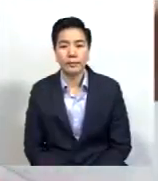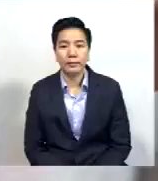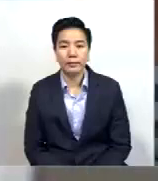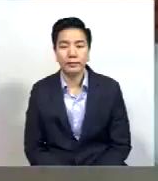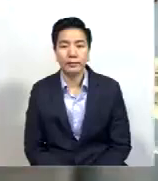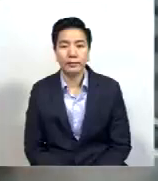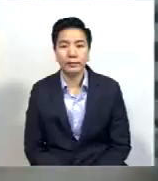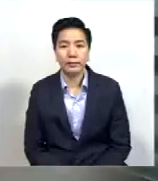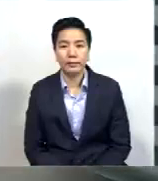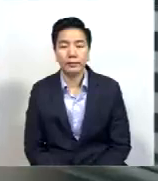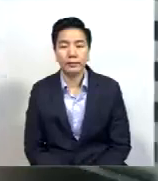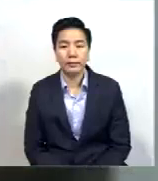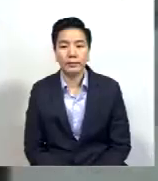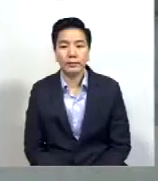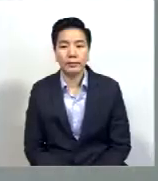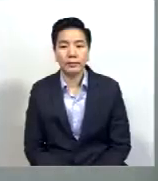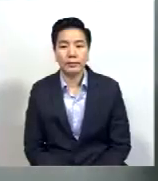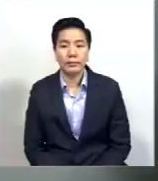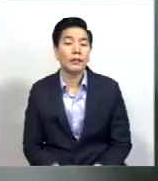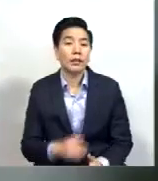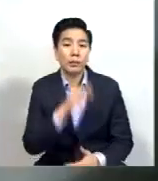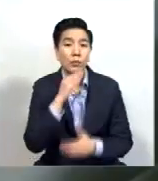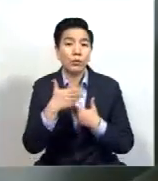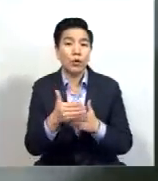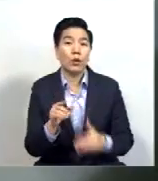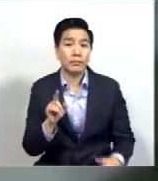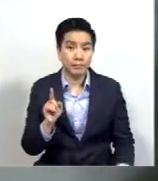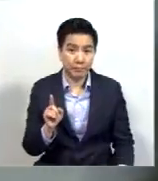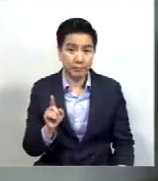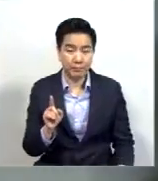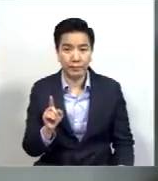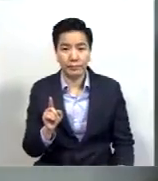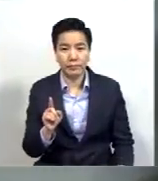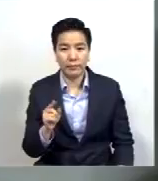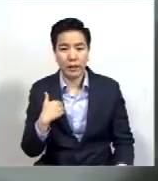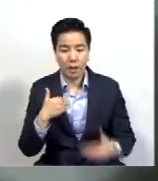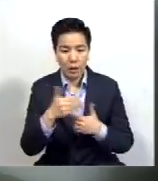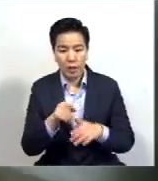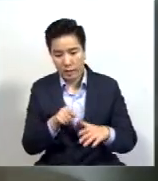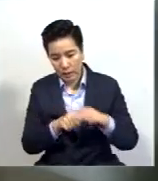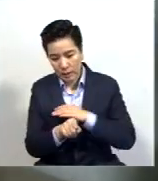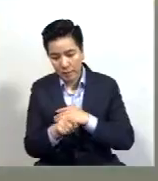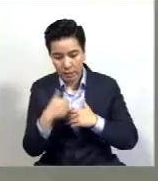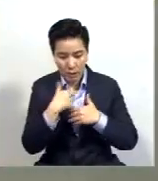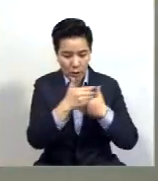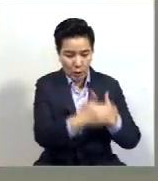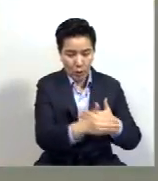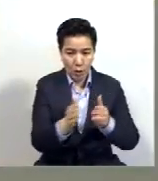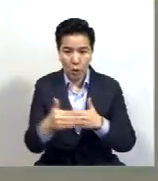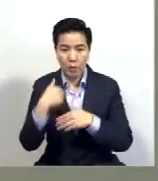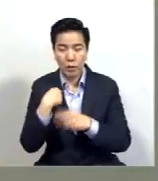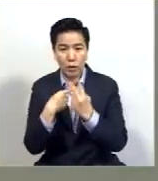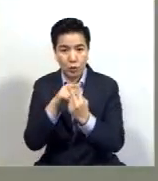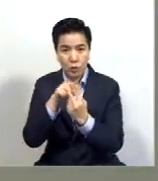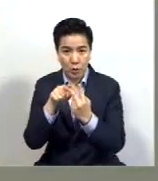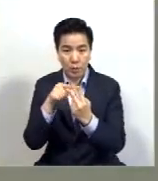แต่ละห้องเช่นห้องนี้นะครับจะมีห้องอยู่2ห้องก็คือห้องด้านในที่ผู้ป่วยอยู่กับห้